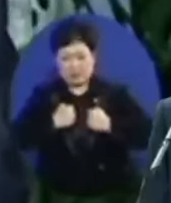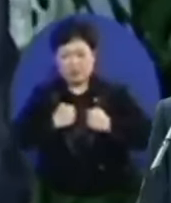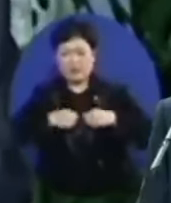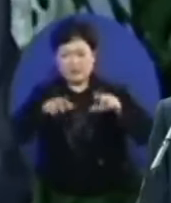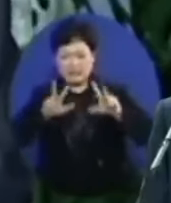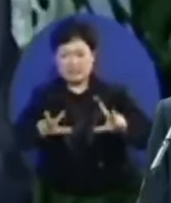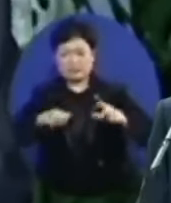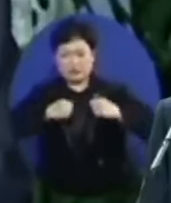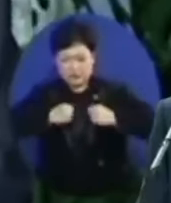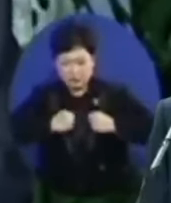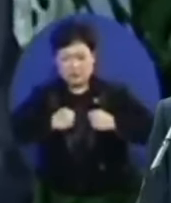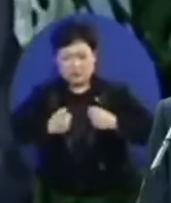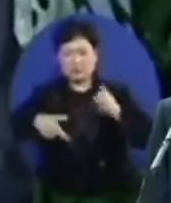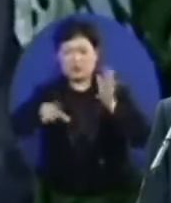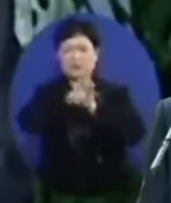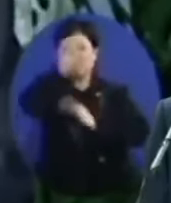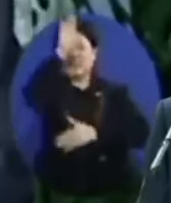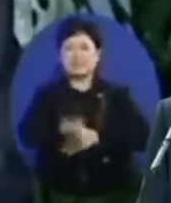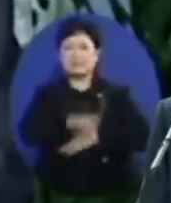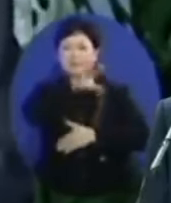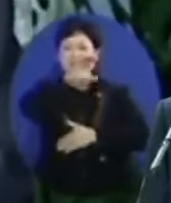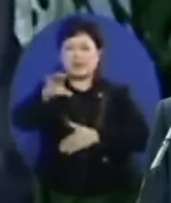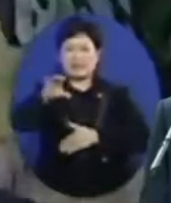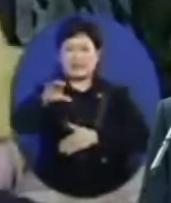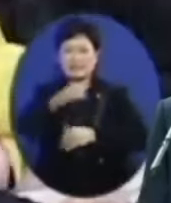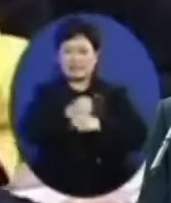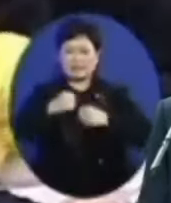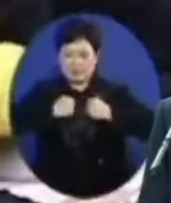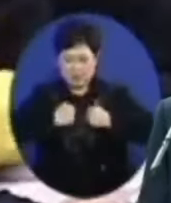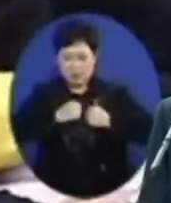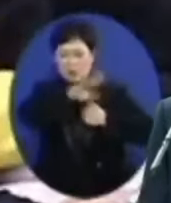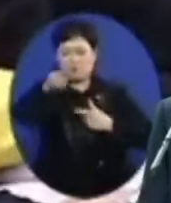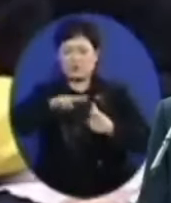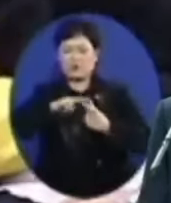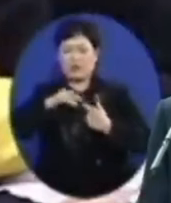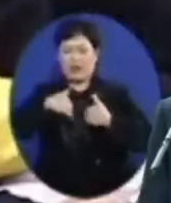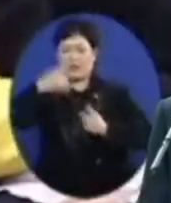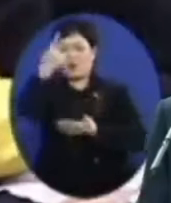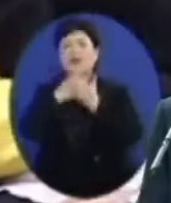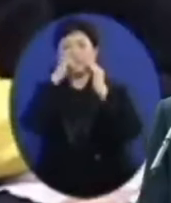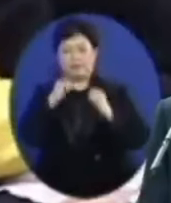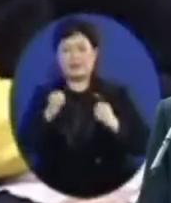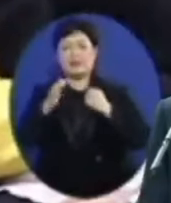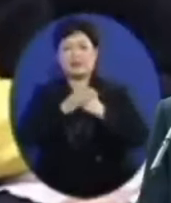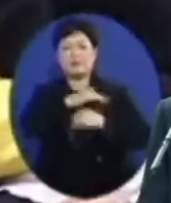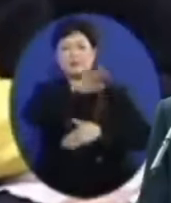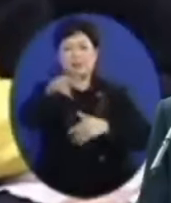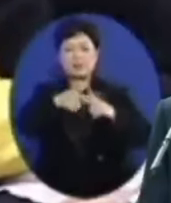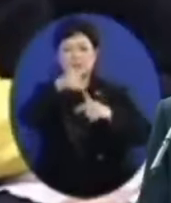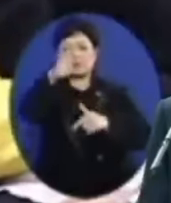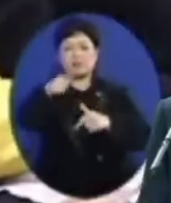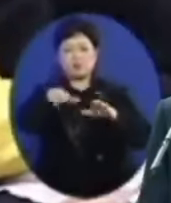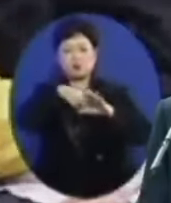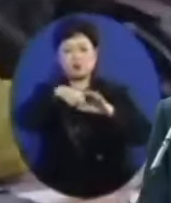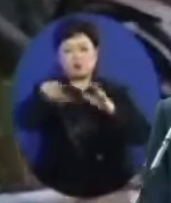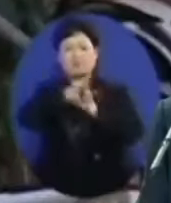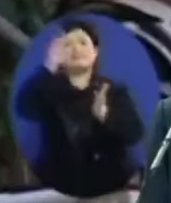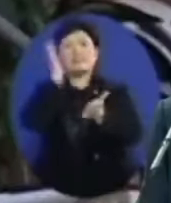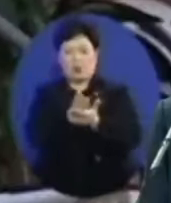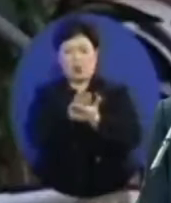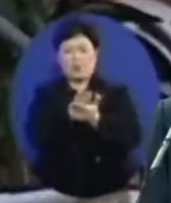지금도 짊어지기 위해서 십자가의 멍에를 짊어지고 우리에게 와 계신 것입니다. 그러므로 우리는 예수님을 종교적으로 믿지